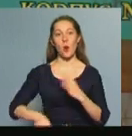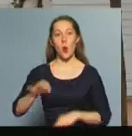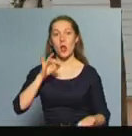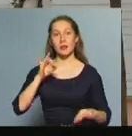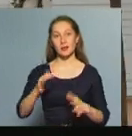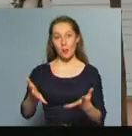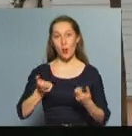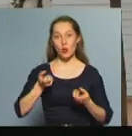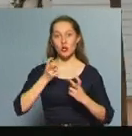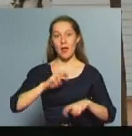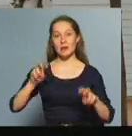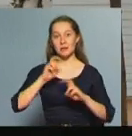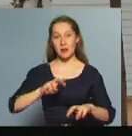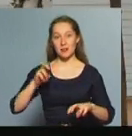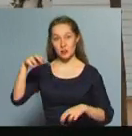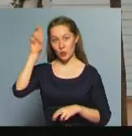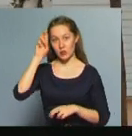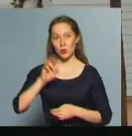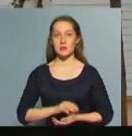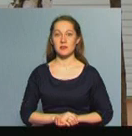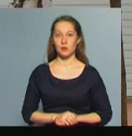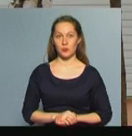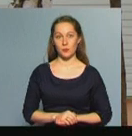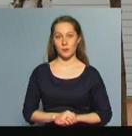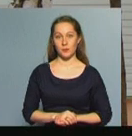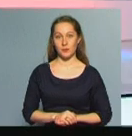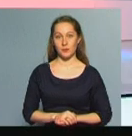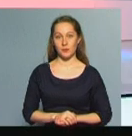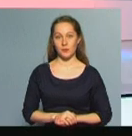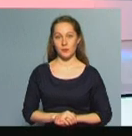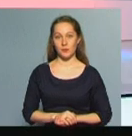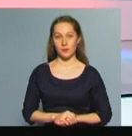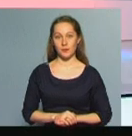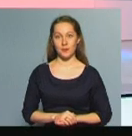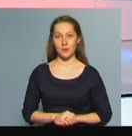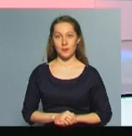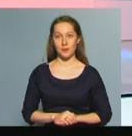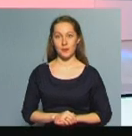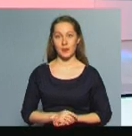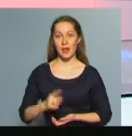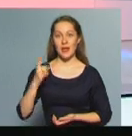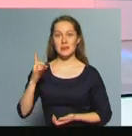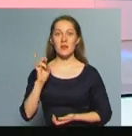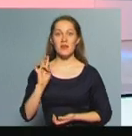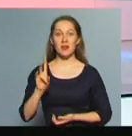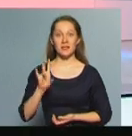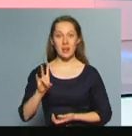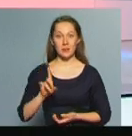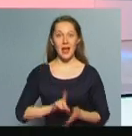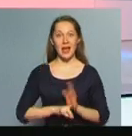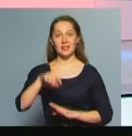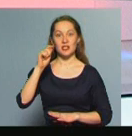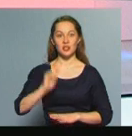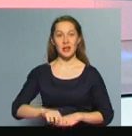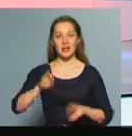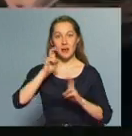государственную экспертизу. Александр Демидов, Василий Хохряков. Новости. С 1 ноября на дорогах начинаются массовые